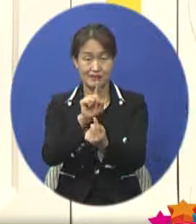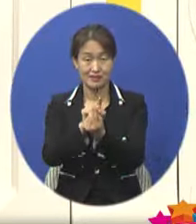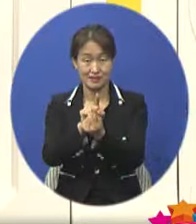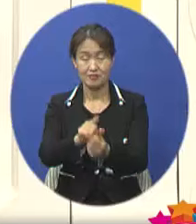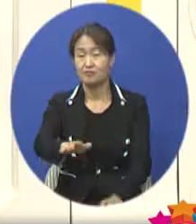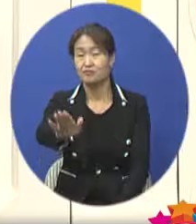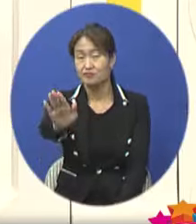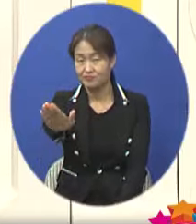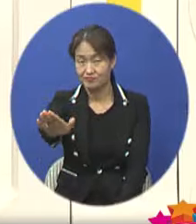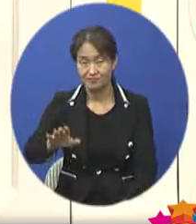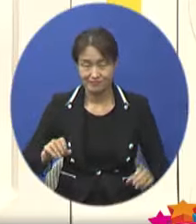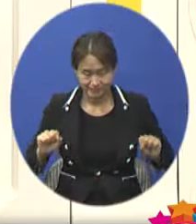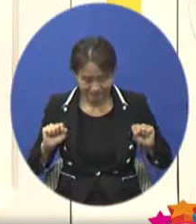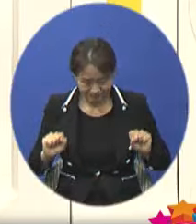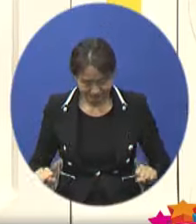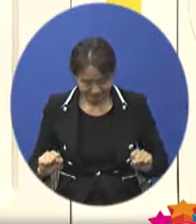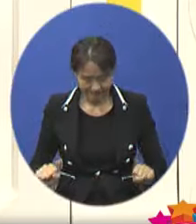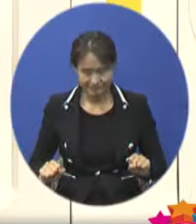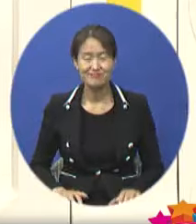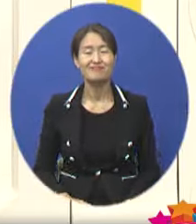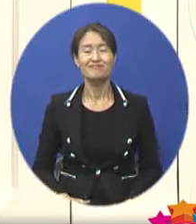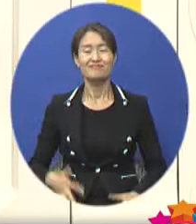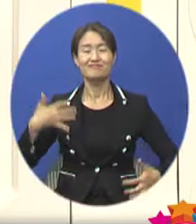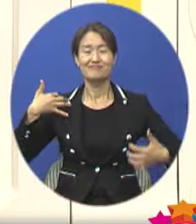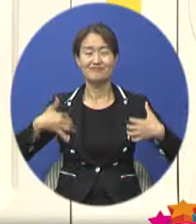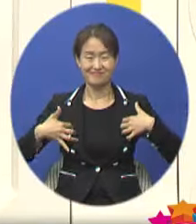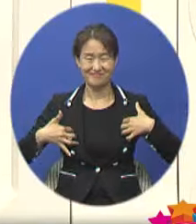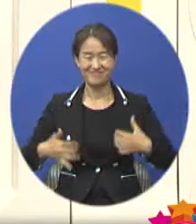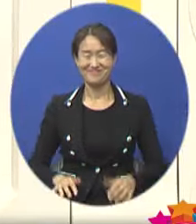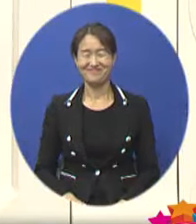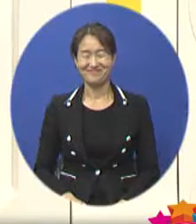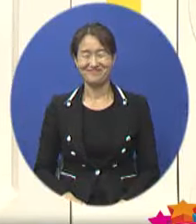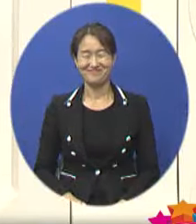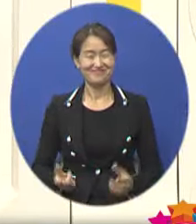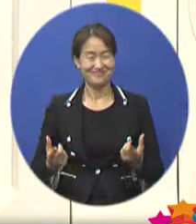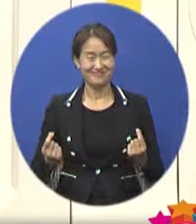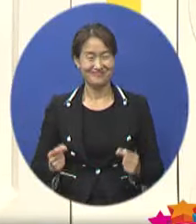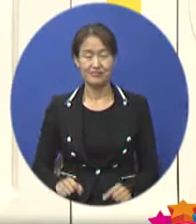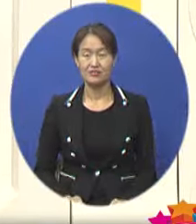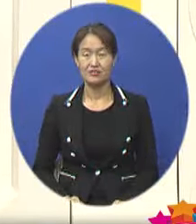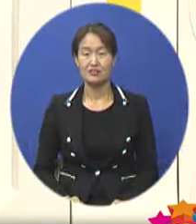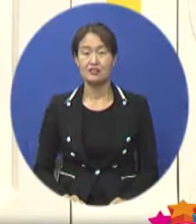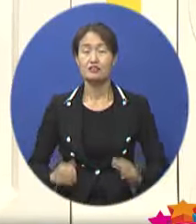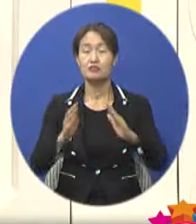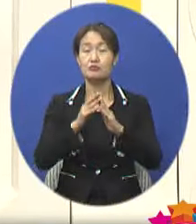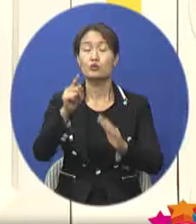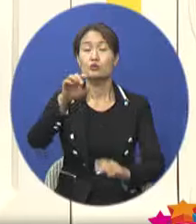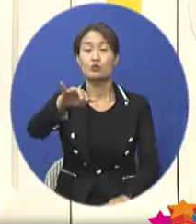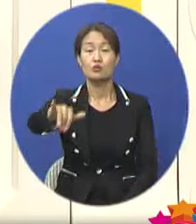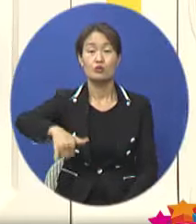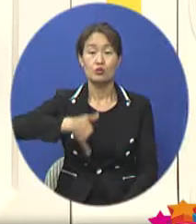예. 네, 안녕하세요. 반갑습니다. 예. 예, 어디에서 전화 주셨죠?